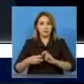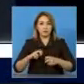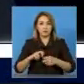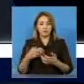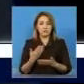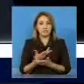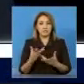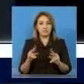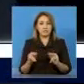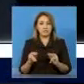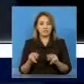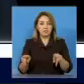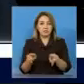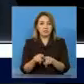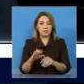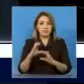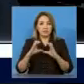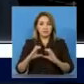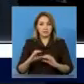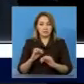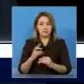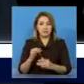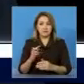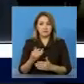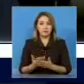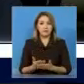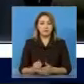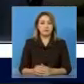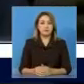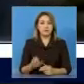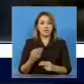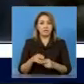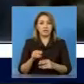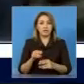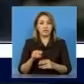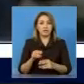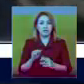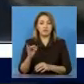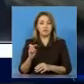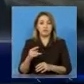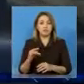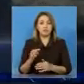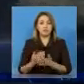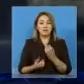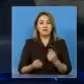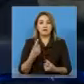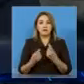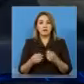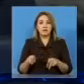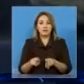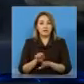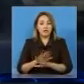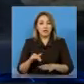где не соответствует толщина асфальтобетонного покрытия. Это поселок Кирпичный, где мы выявили несоответствие